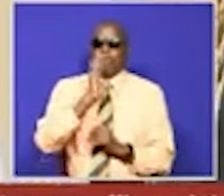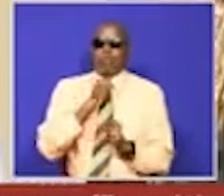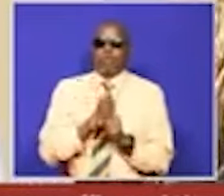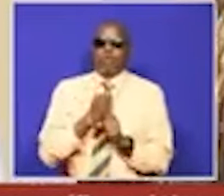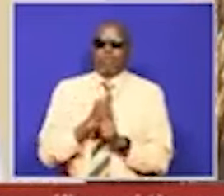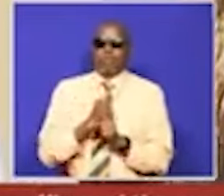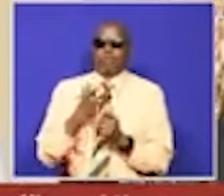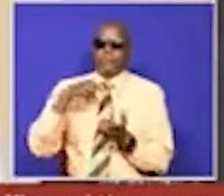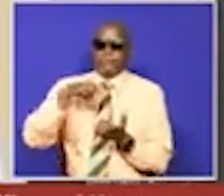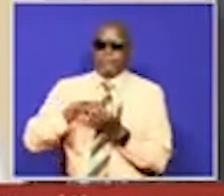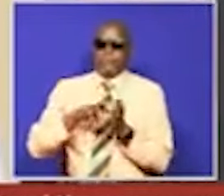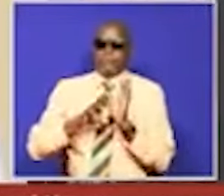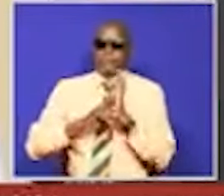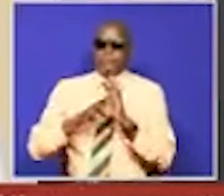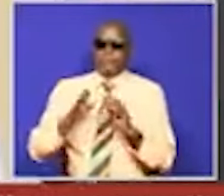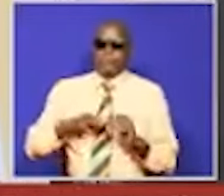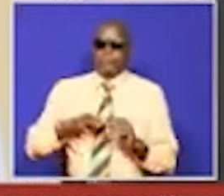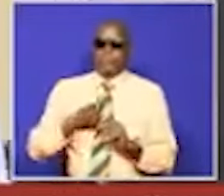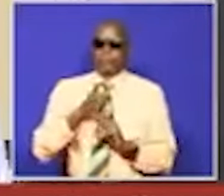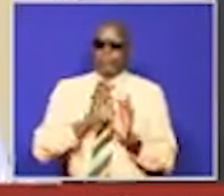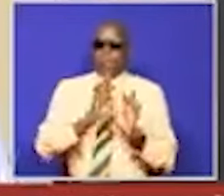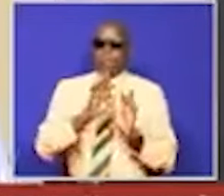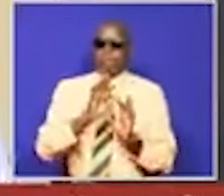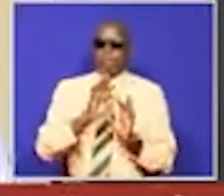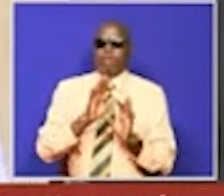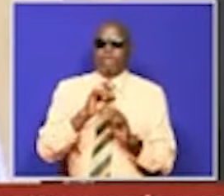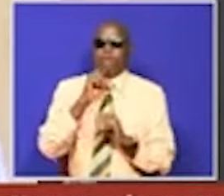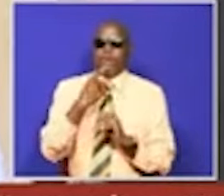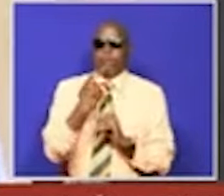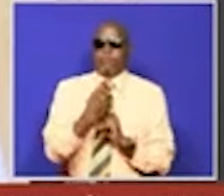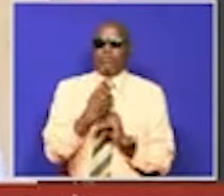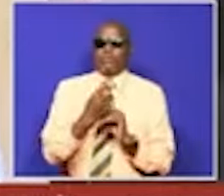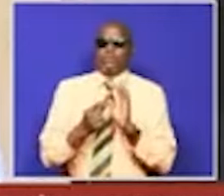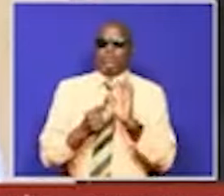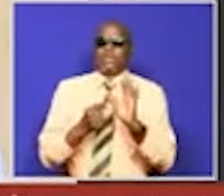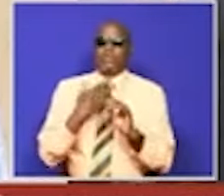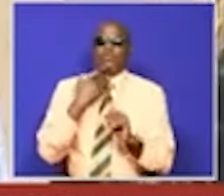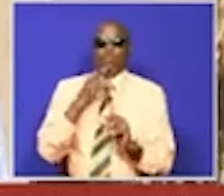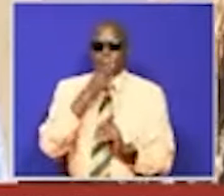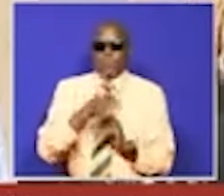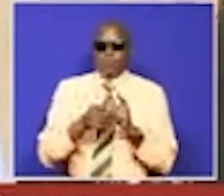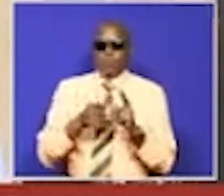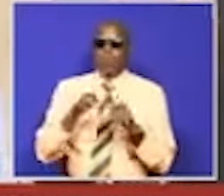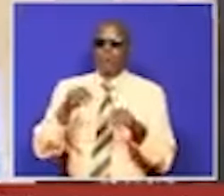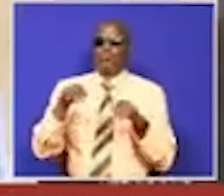kina mama. Nimesema Badi muachane na yeye. Kama utaki Badi afanye kazi,